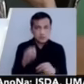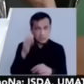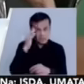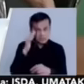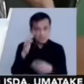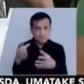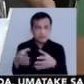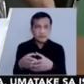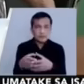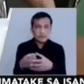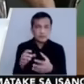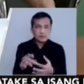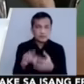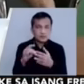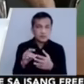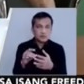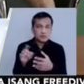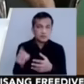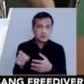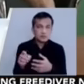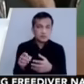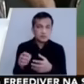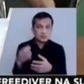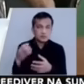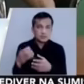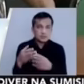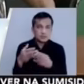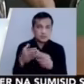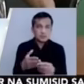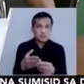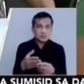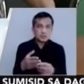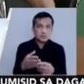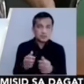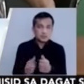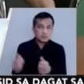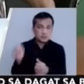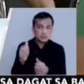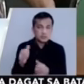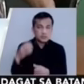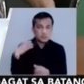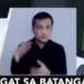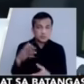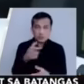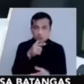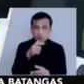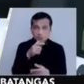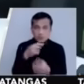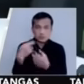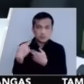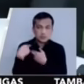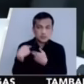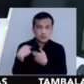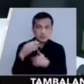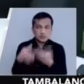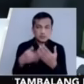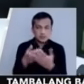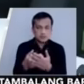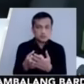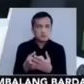especially chur by our Madam Chairman Uh Who is really at the back of Everything po session